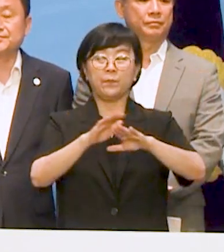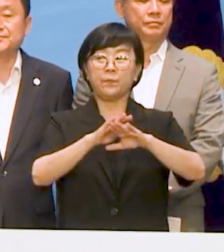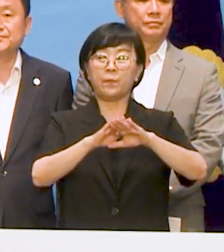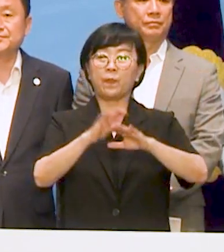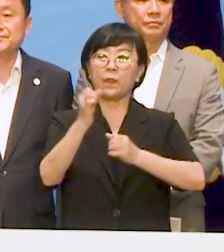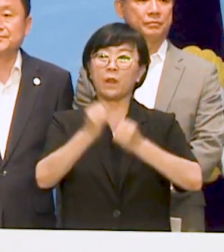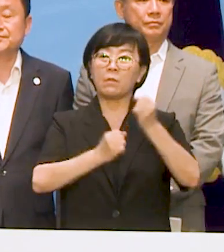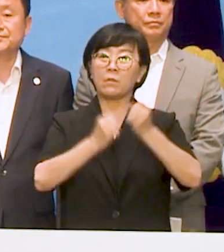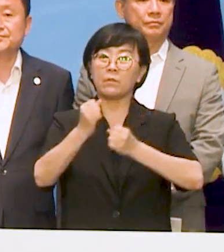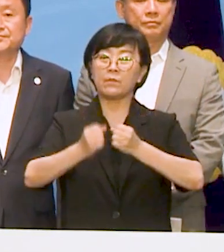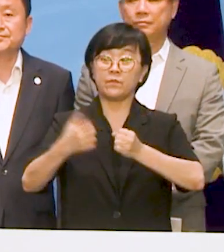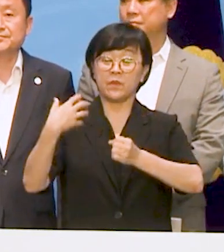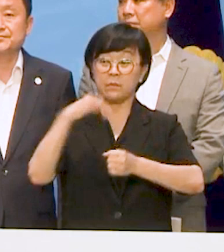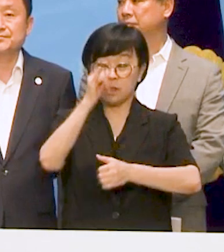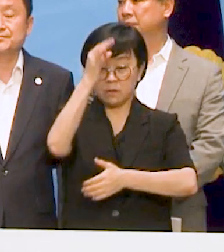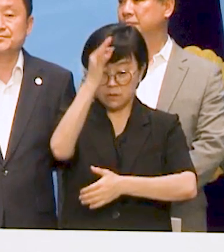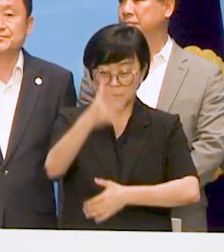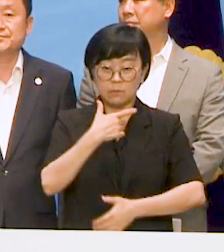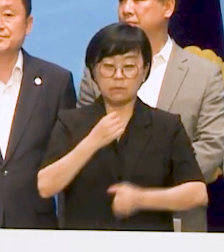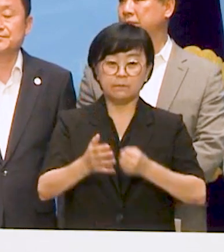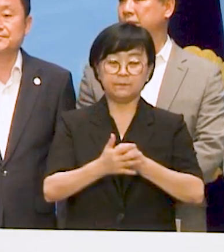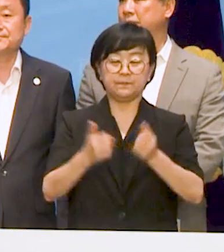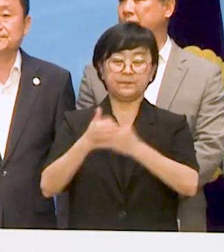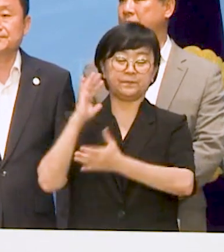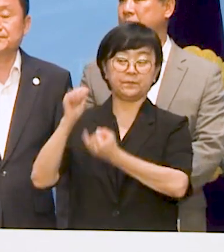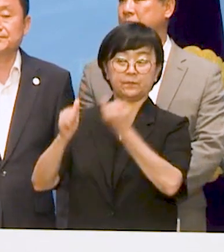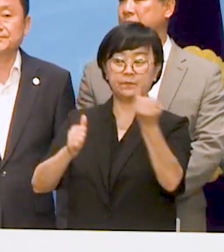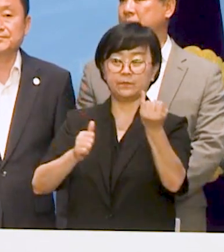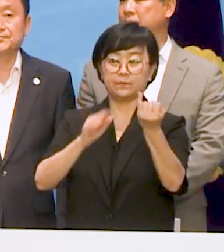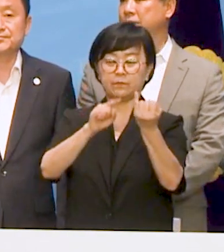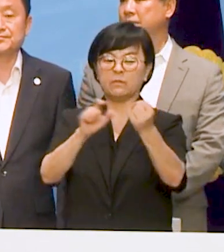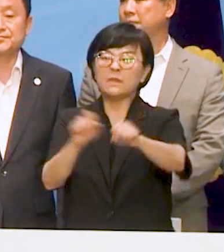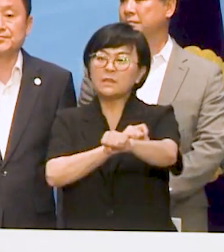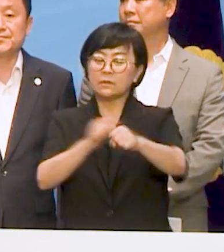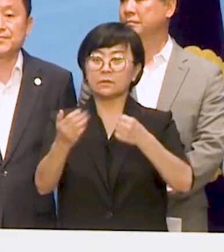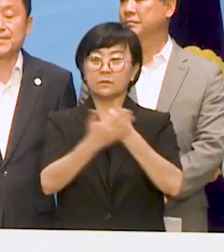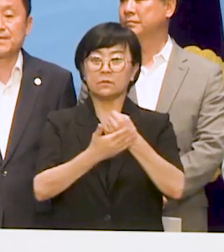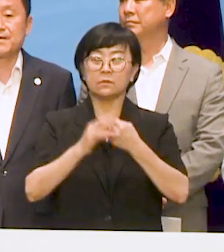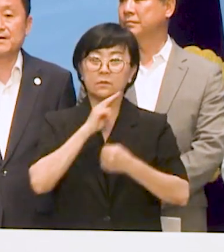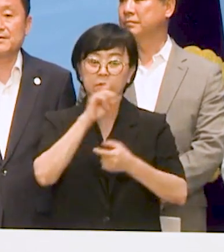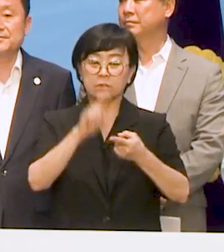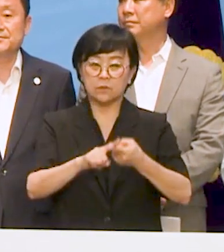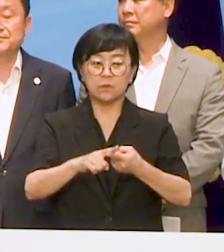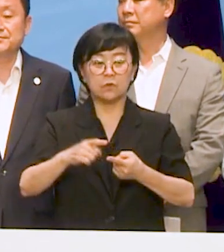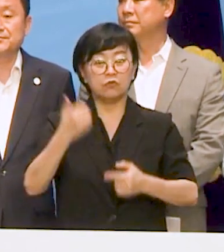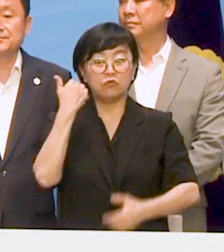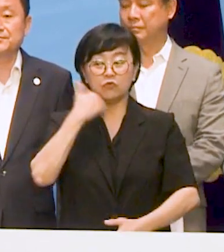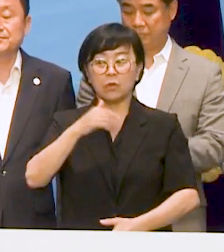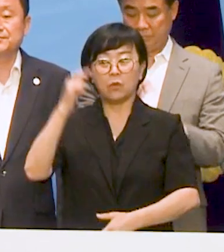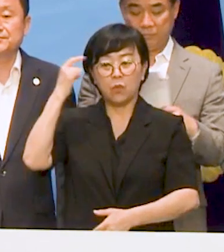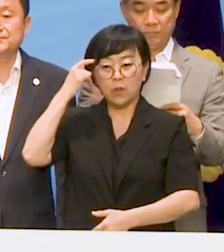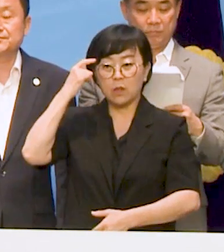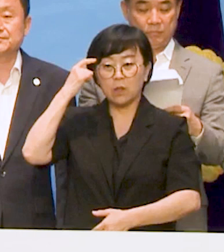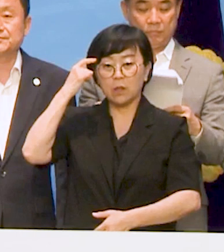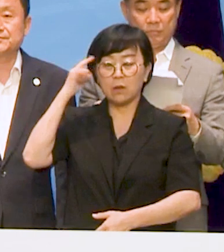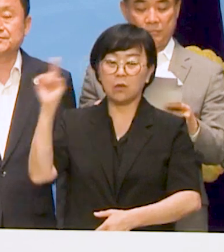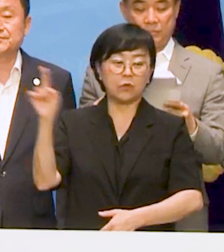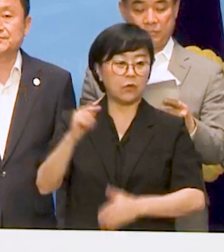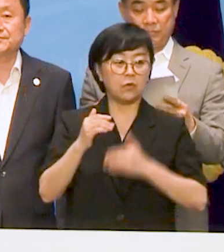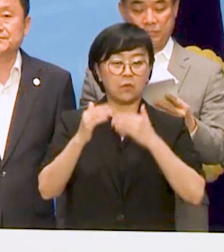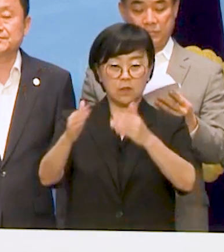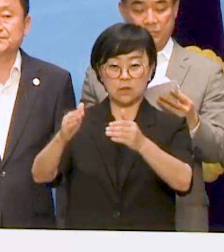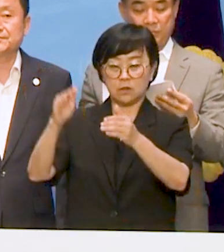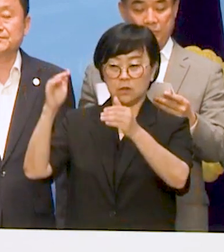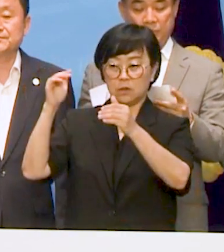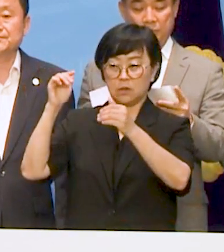있는 사과를 요구합니다 대통령 처가 고속도로 특혜 의혹의 핵심은 도대체 누가 왜 어떤